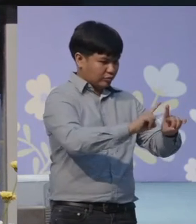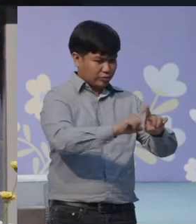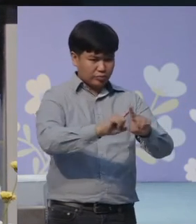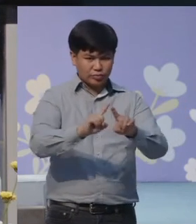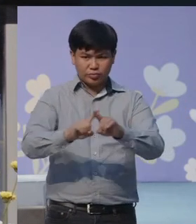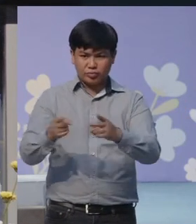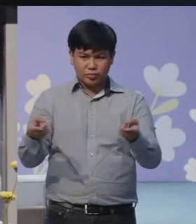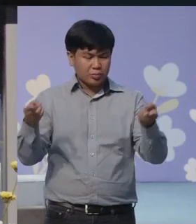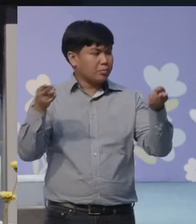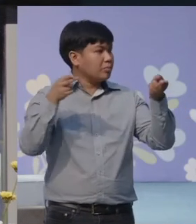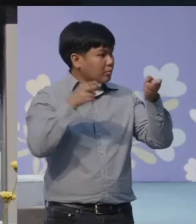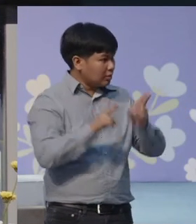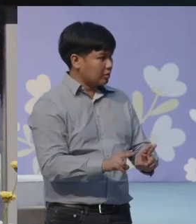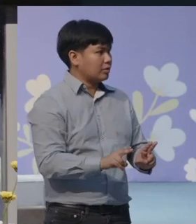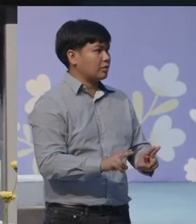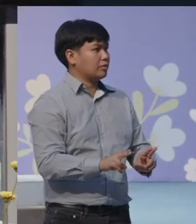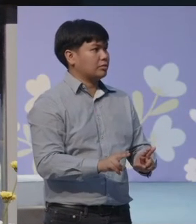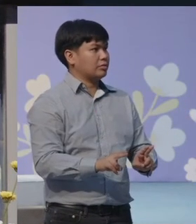para